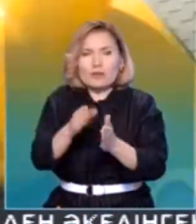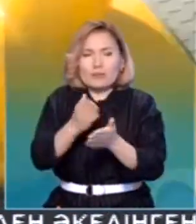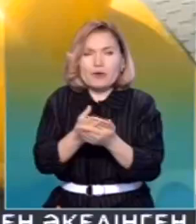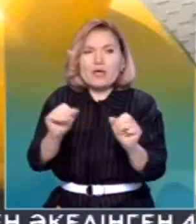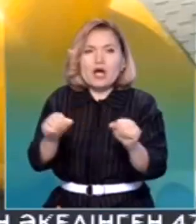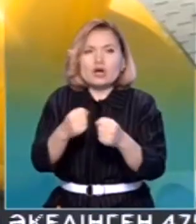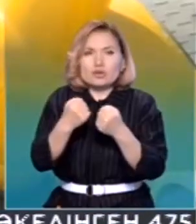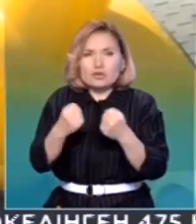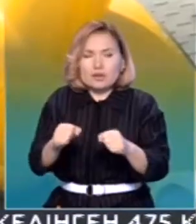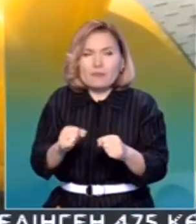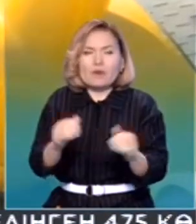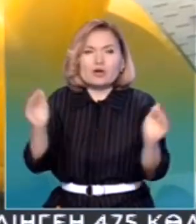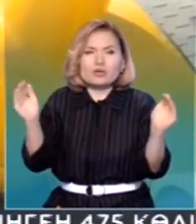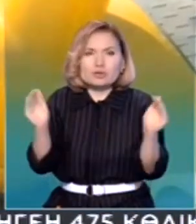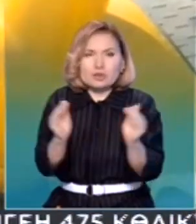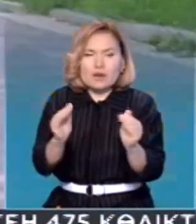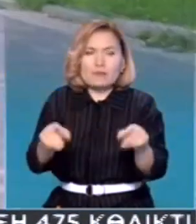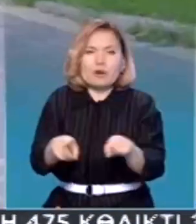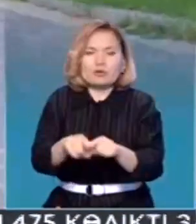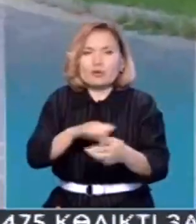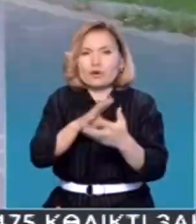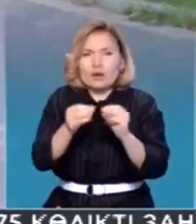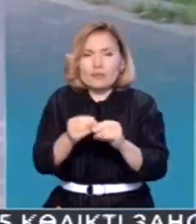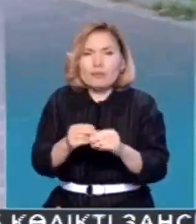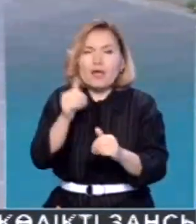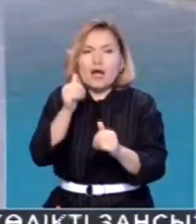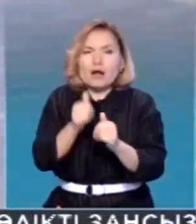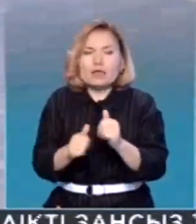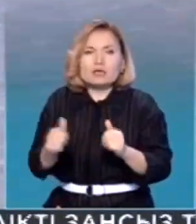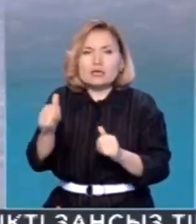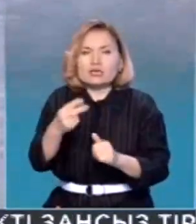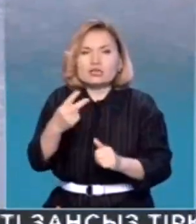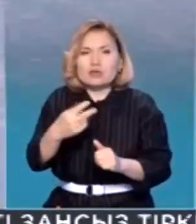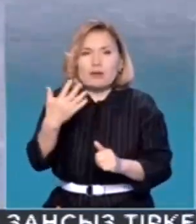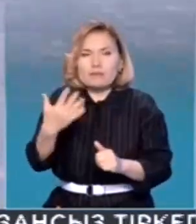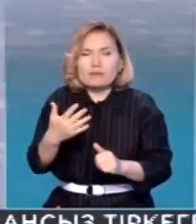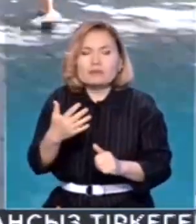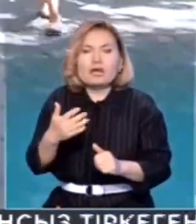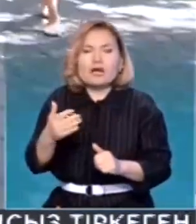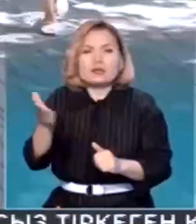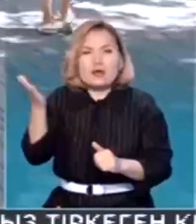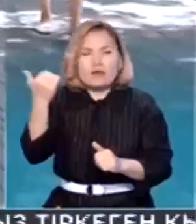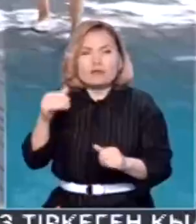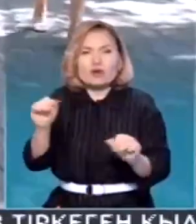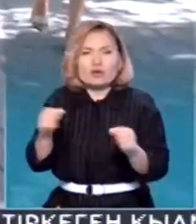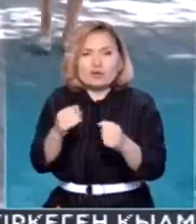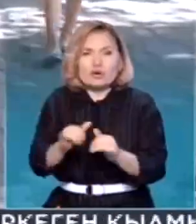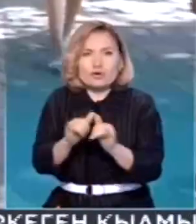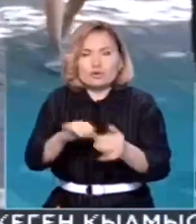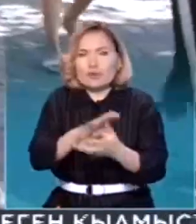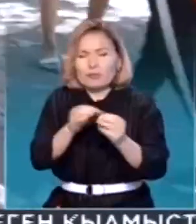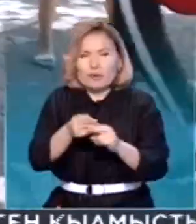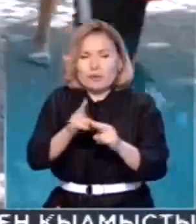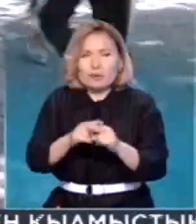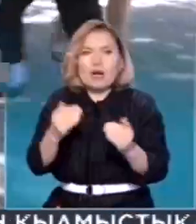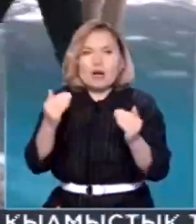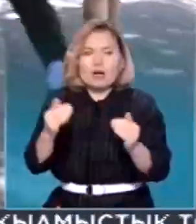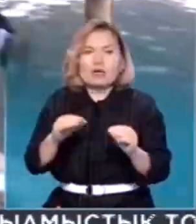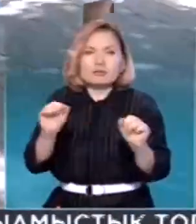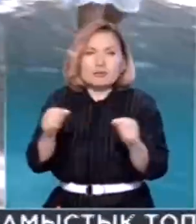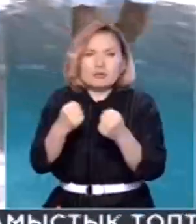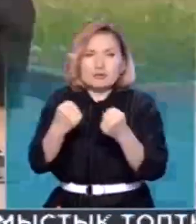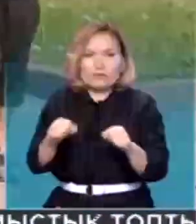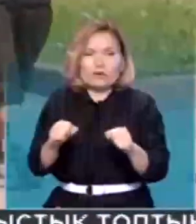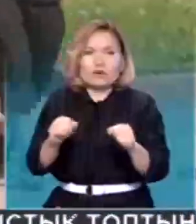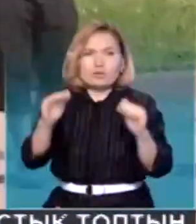жылдамдығын веложолақтармен жол жиегінде сағатына 25 шақырымға дейін өдетуге рұқсат етілсе, жолаушылар жолағында сағатына 6 шақырымнан асыруға қатаң